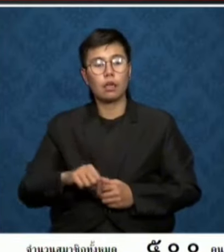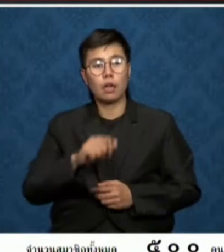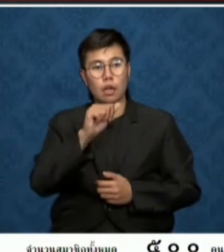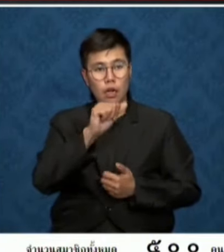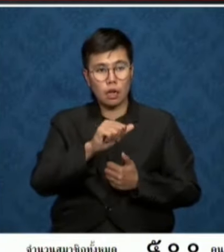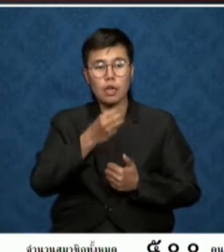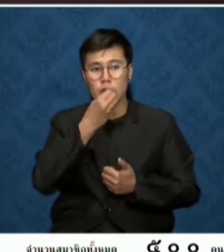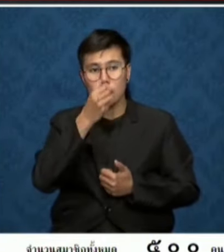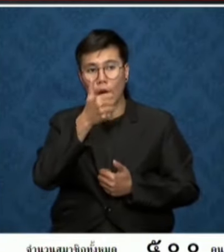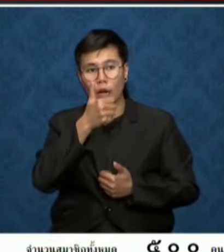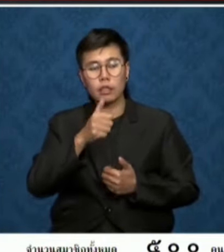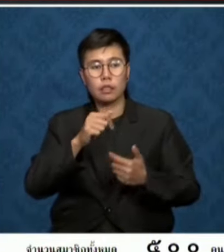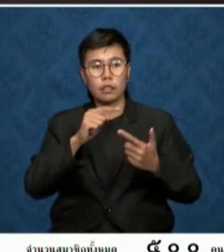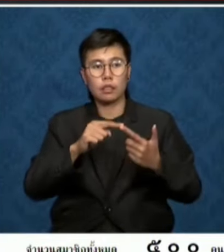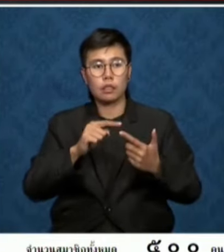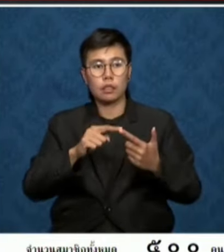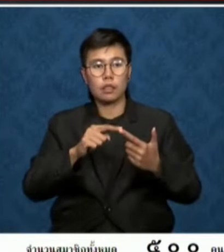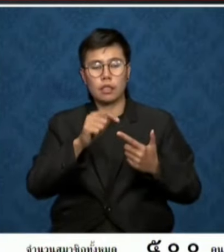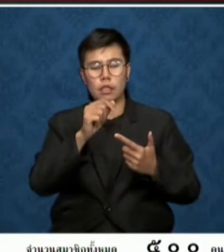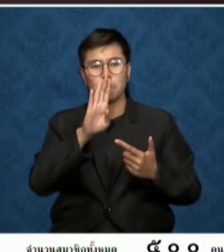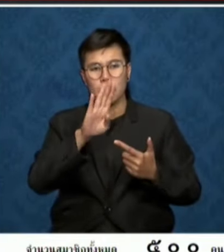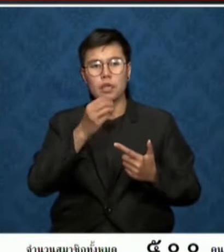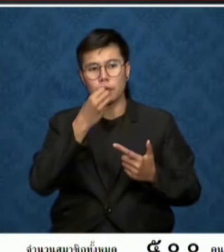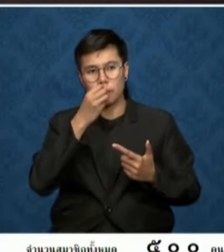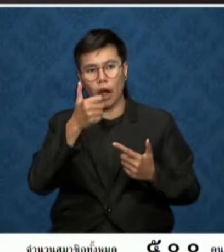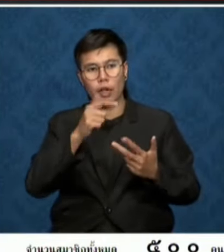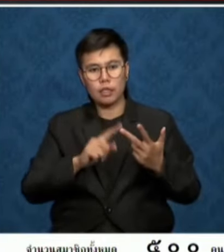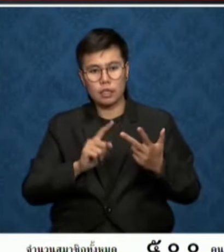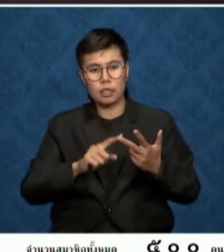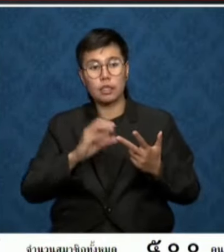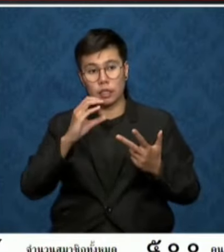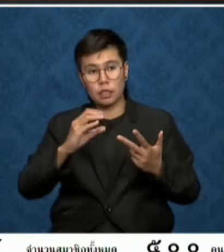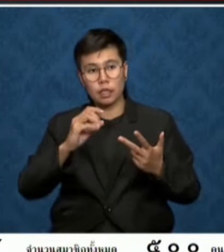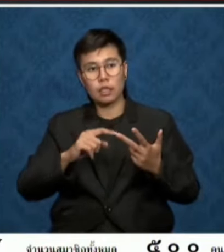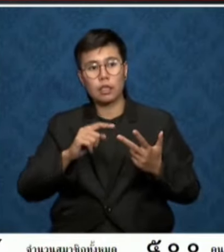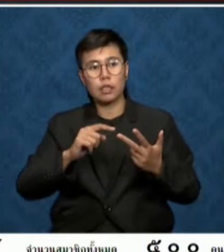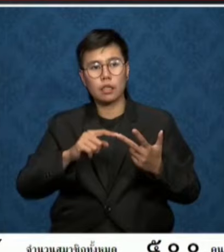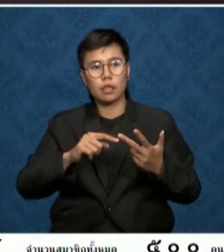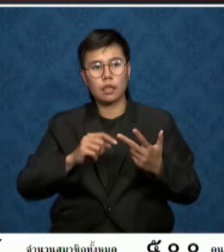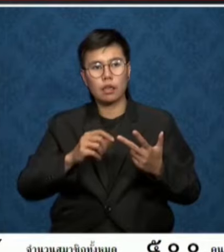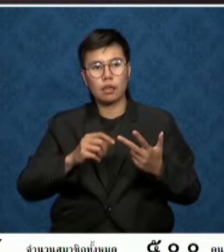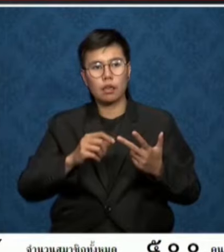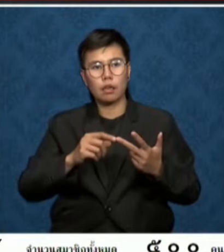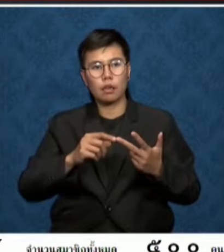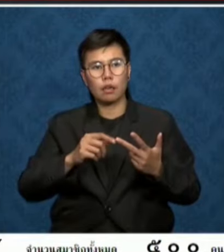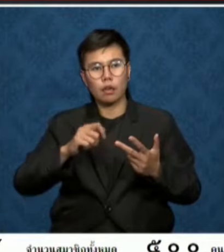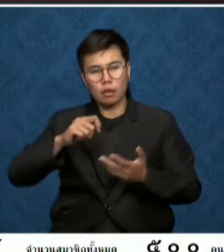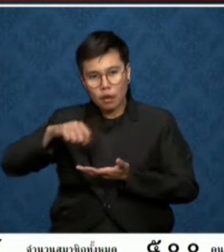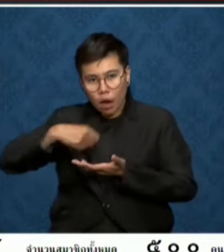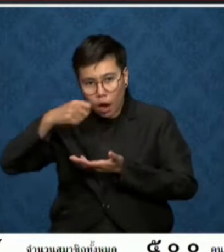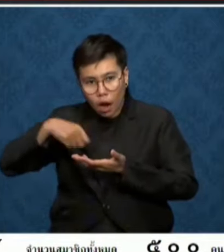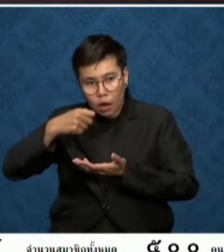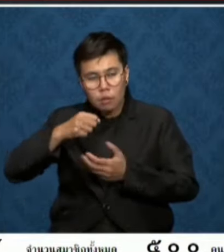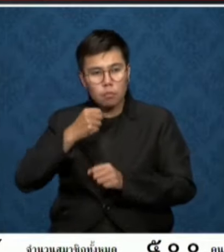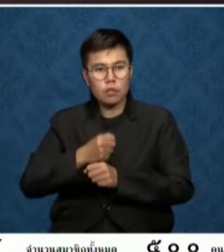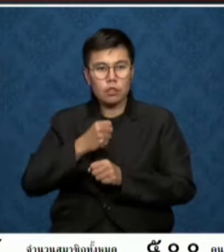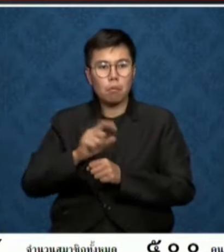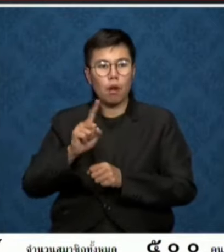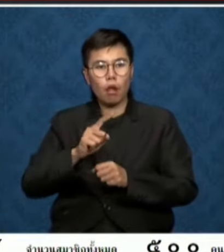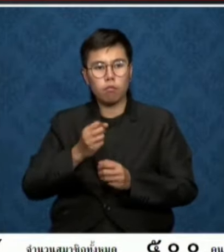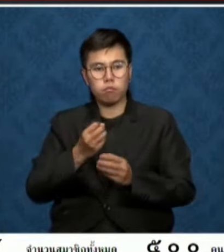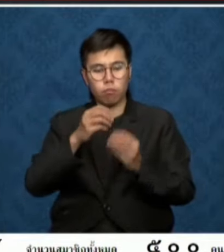คได้แต่พอเป็นเกรด C ปุ๊บก็จะจัดเกรดไปข้าวเป็นขายบริโภคเป็นขายเป็นเอทานอลเอาไปทำปุ๋ยซึ่งจริ